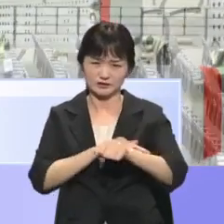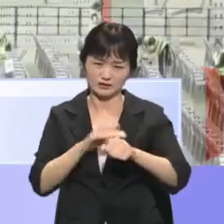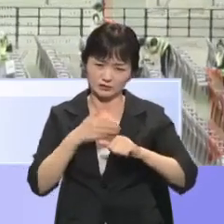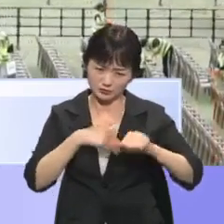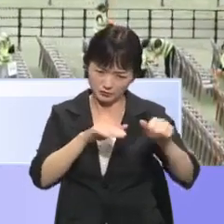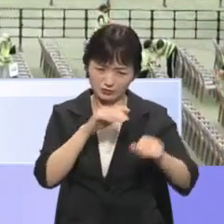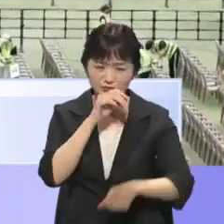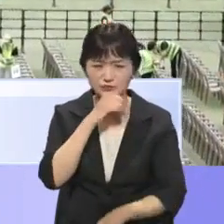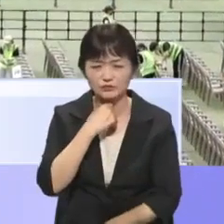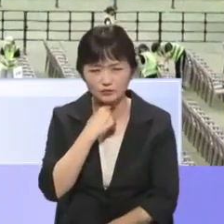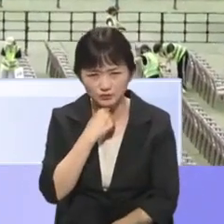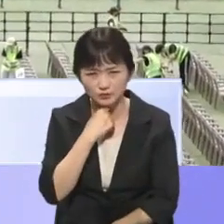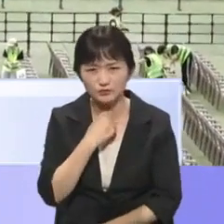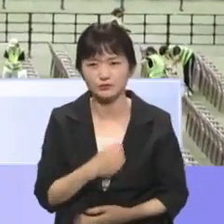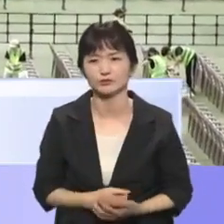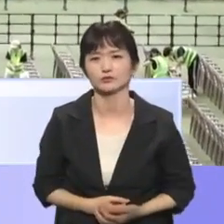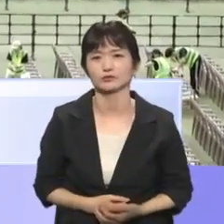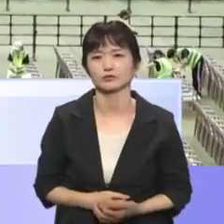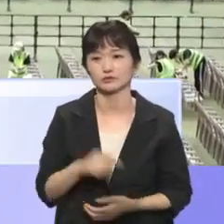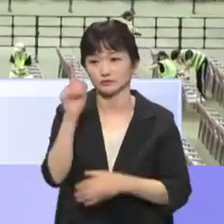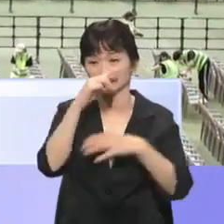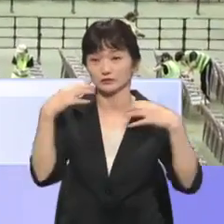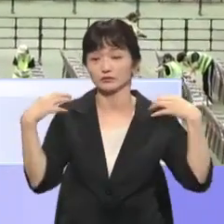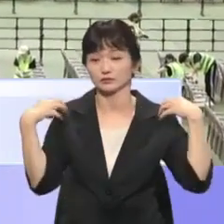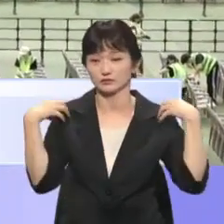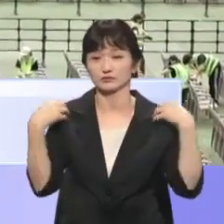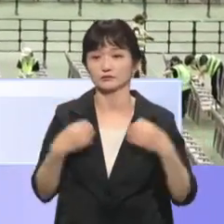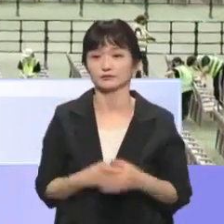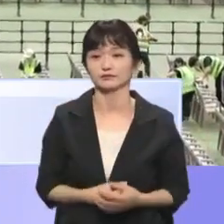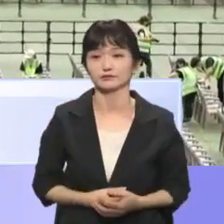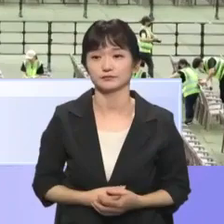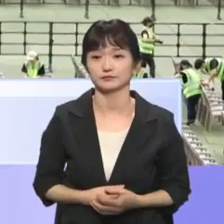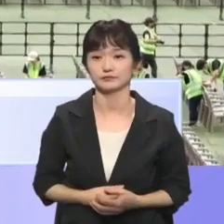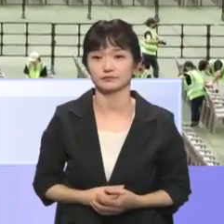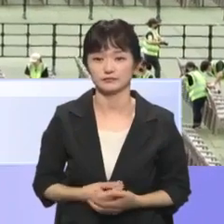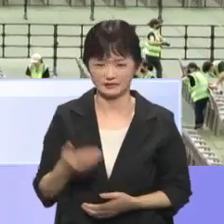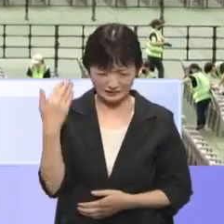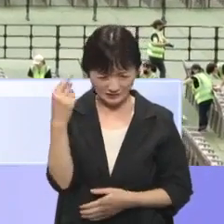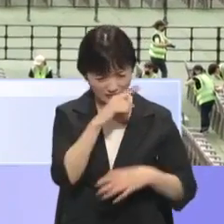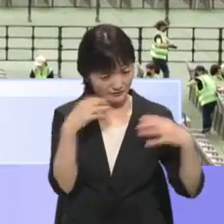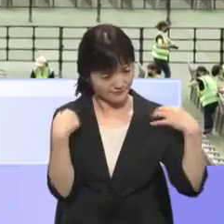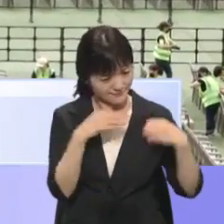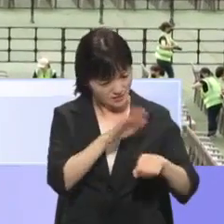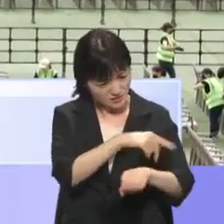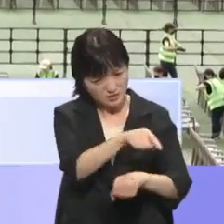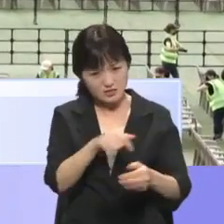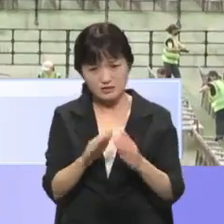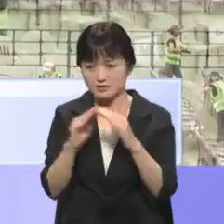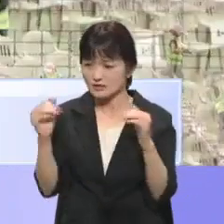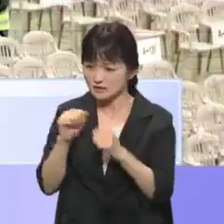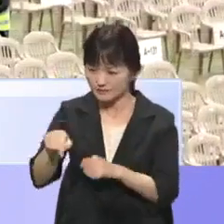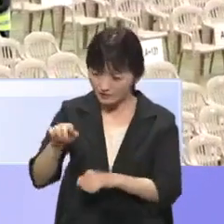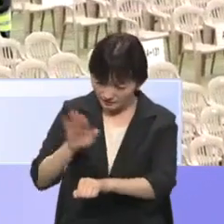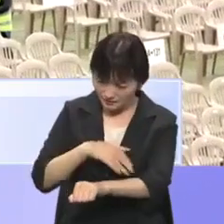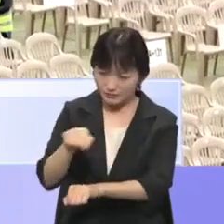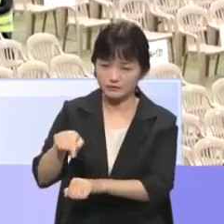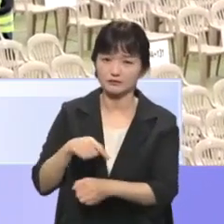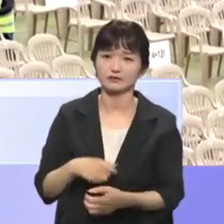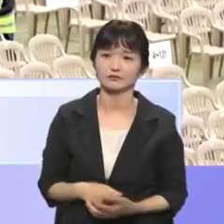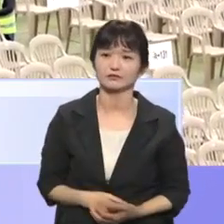마음이에요 그런데도 불구하고 정부가 이거에 대해서 여전히 전정부 탓을 하고 이제는 전라북도 탓을 하고 이러고